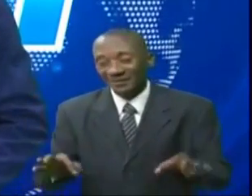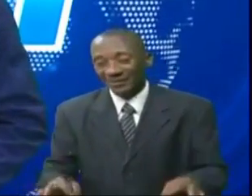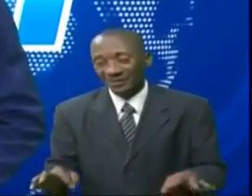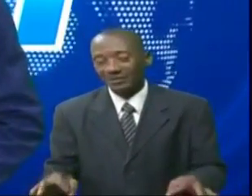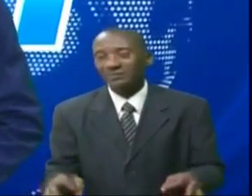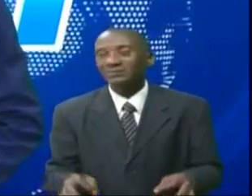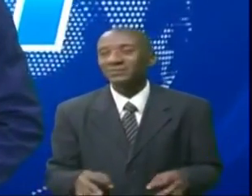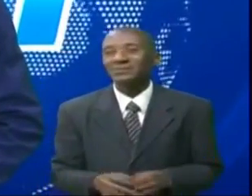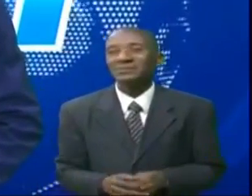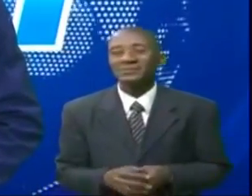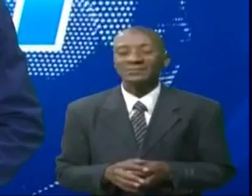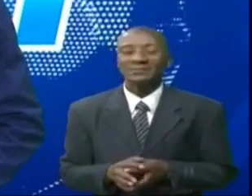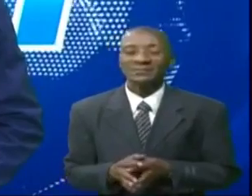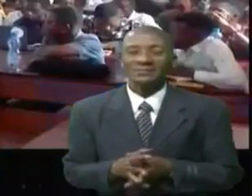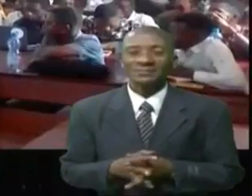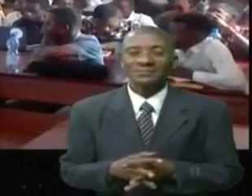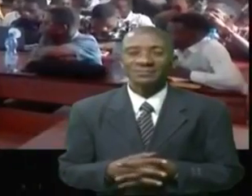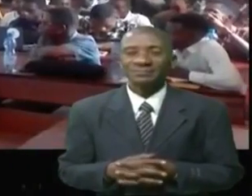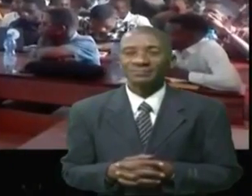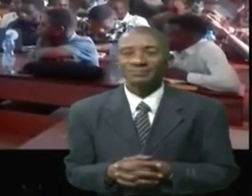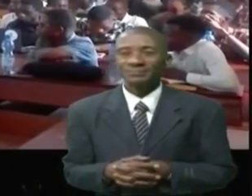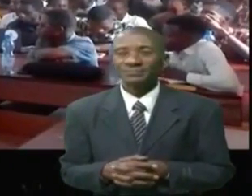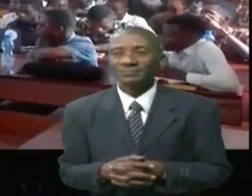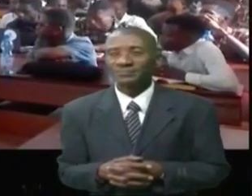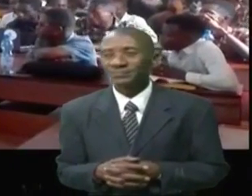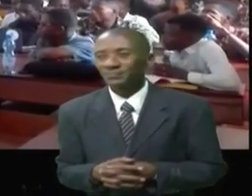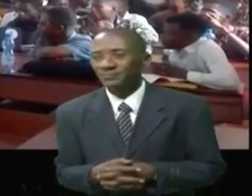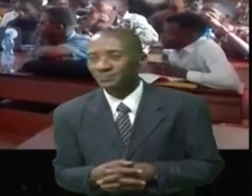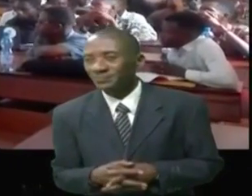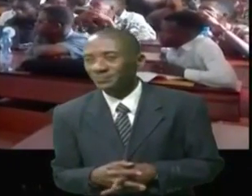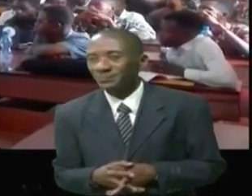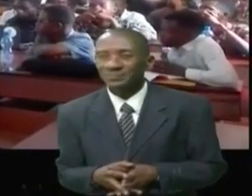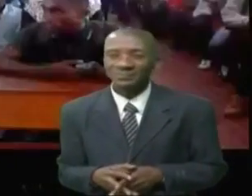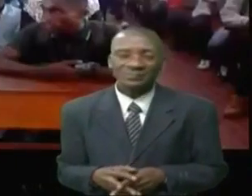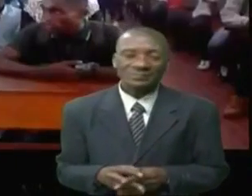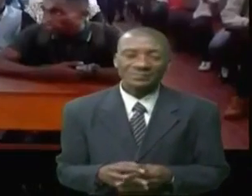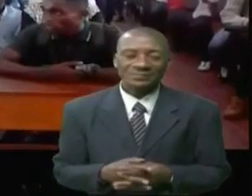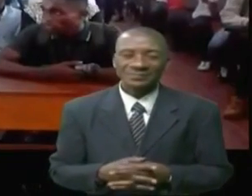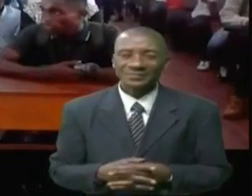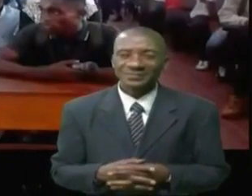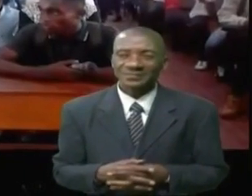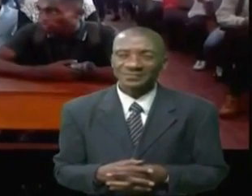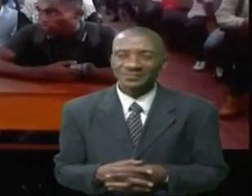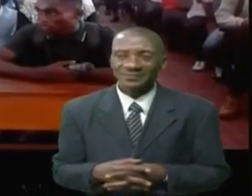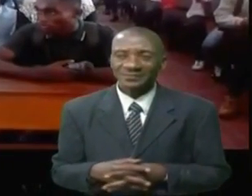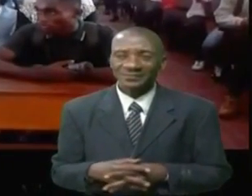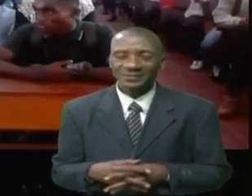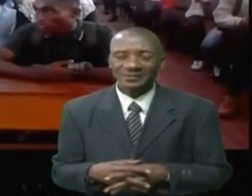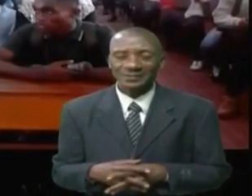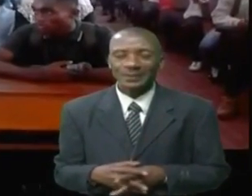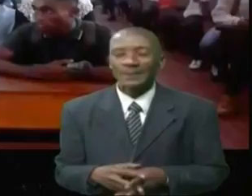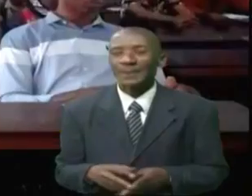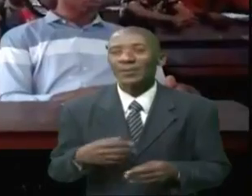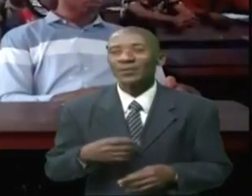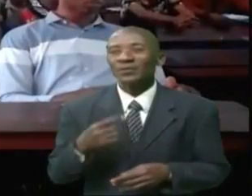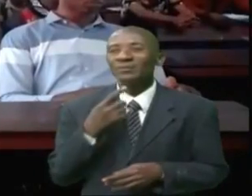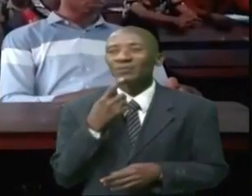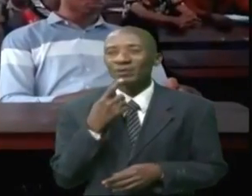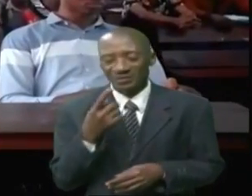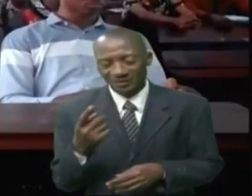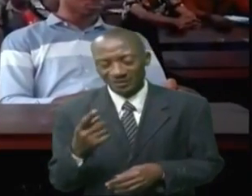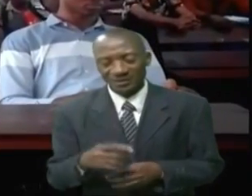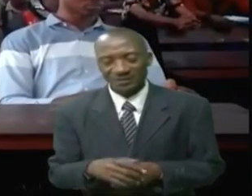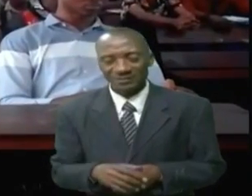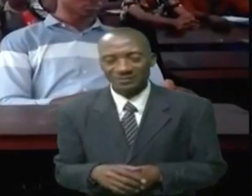Bikaï était sur place. Les projets « Un étudiant, un hectare » prend de plus en plus les corps. Après l'acquisition de 100